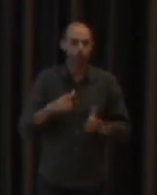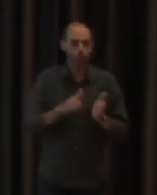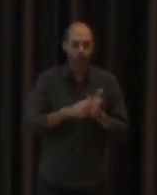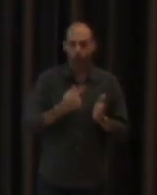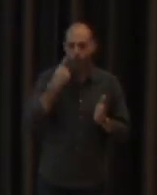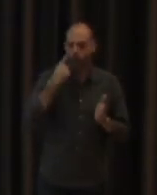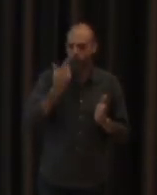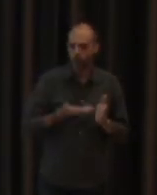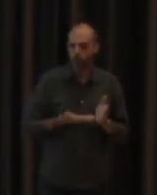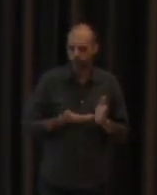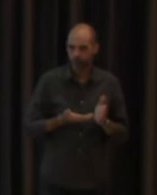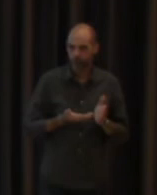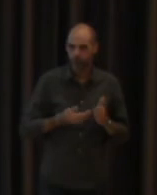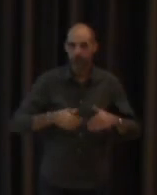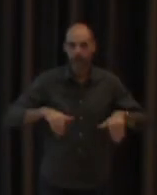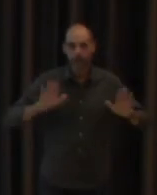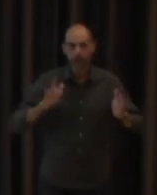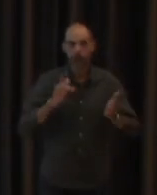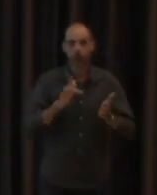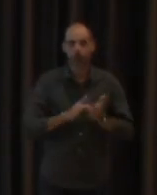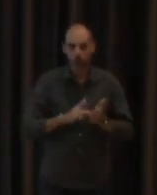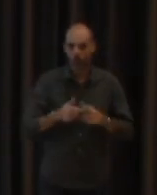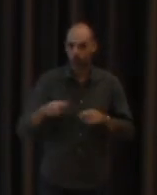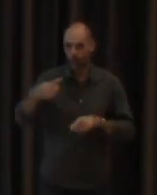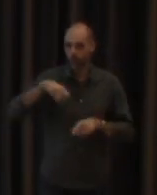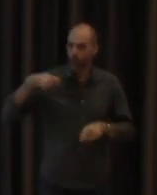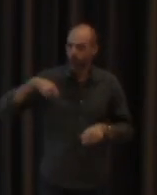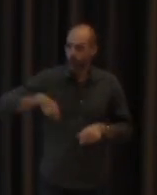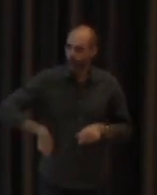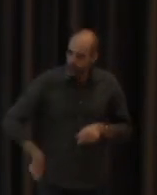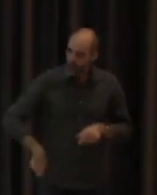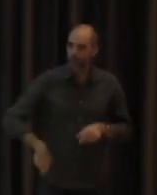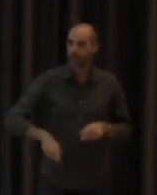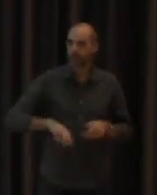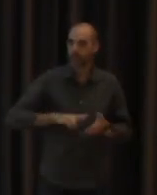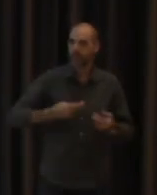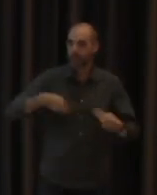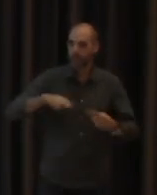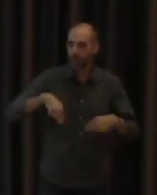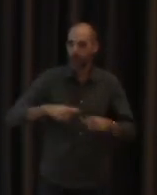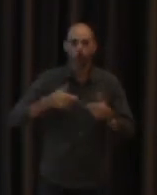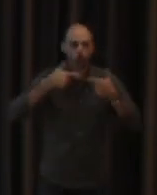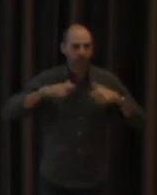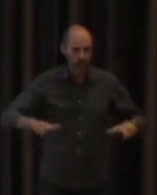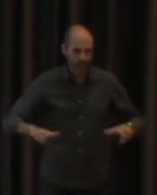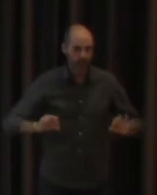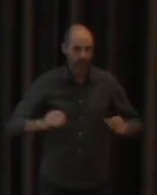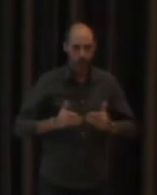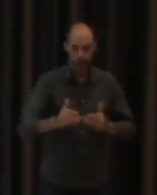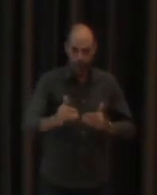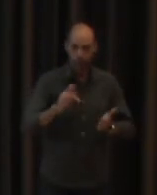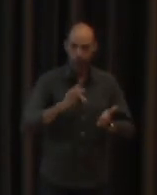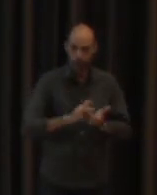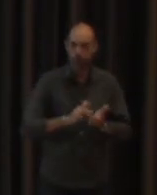ser-ne parlants. Ara, però, com a professionals de la traducció, la interpretació o la lingüística aplicada que voleu ser,